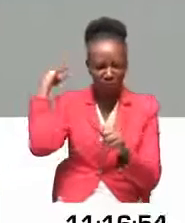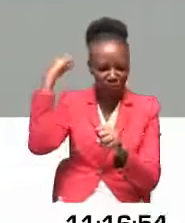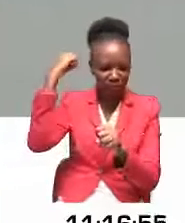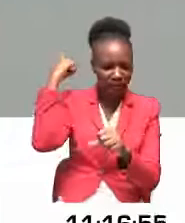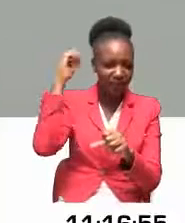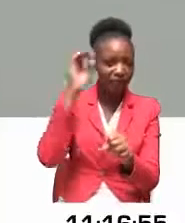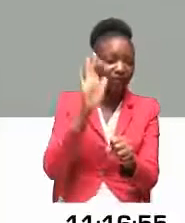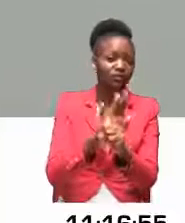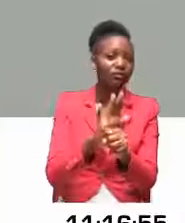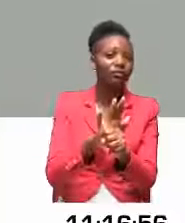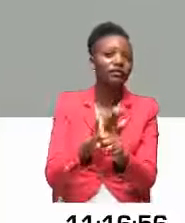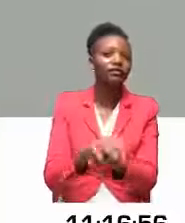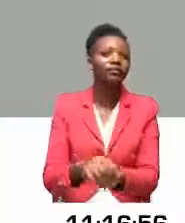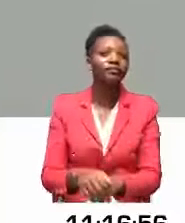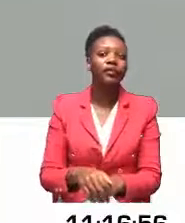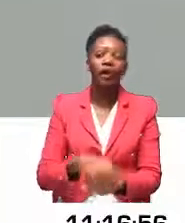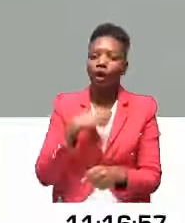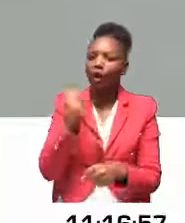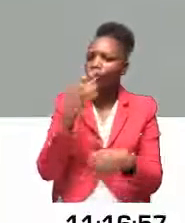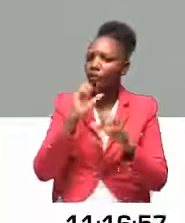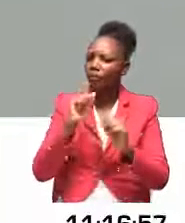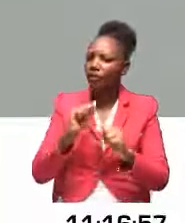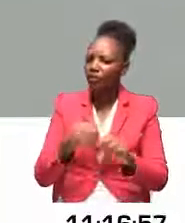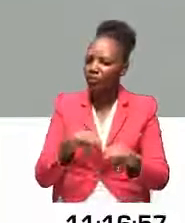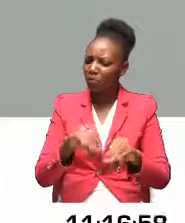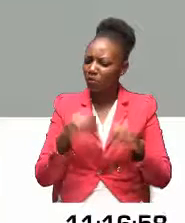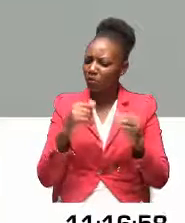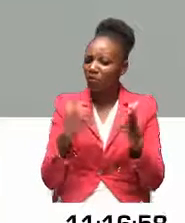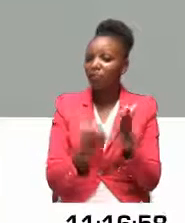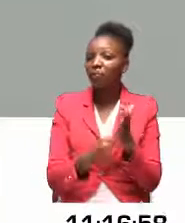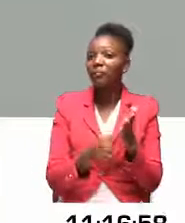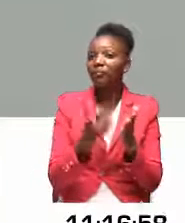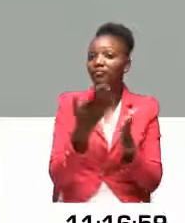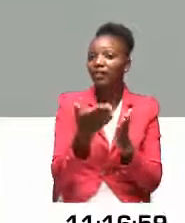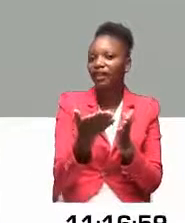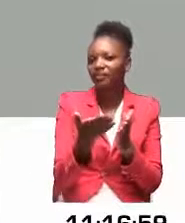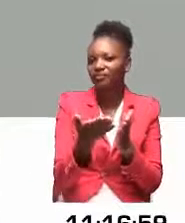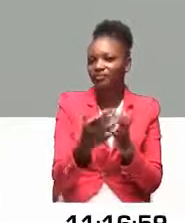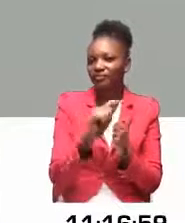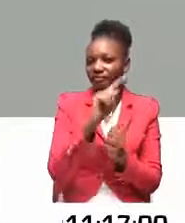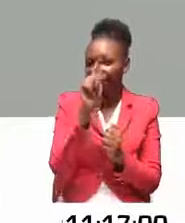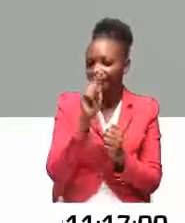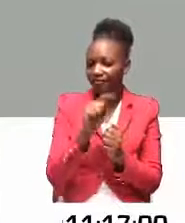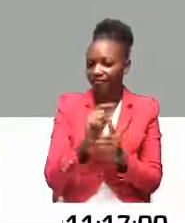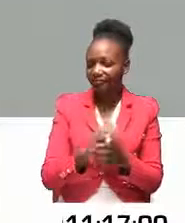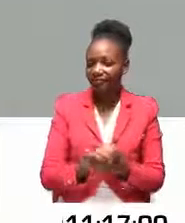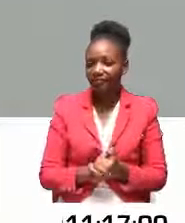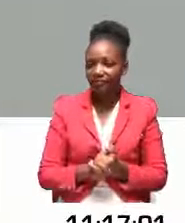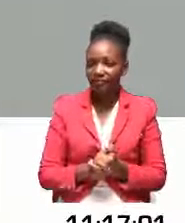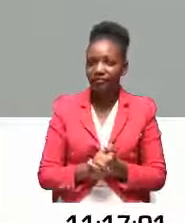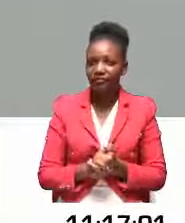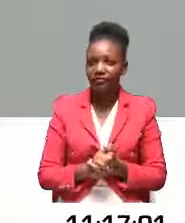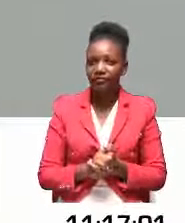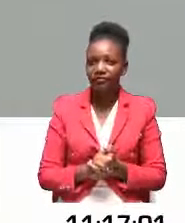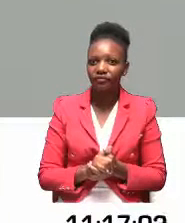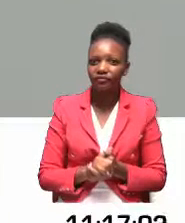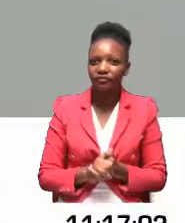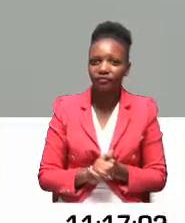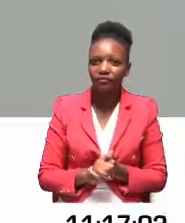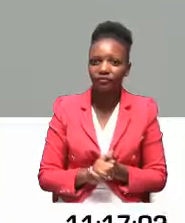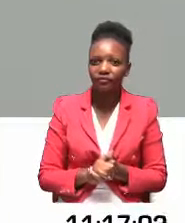zikichipuza ni Yupi atakayetuliza Kijo hiki Cha siasa kinachochacha magharibi ya nchi bonf barasa